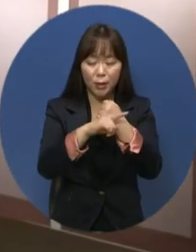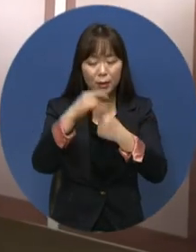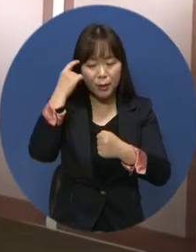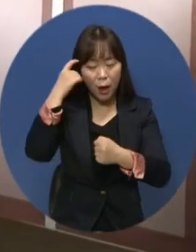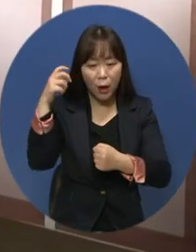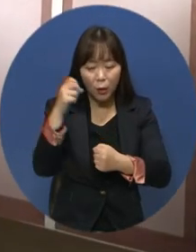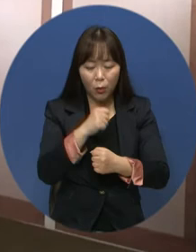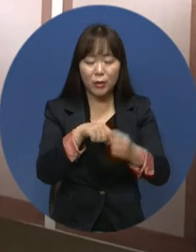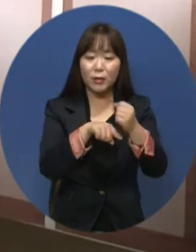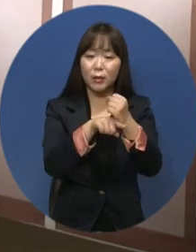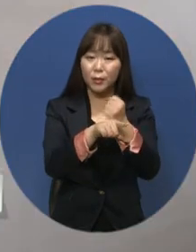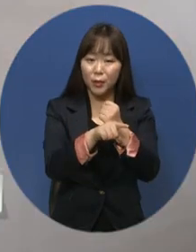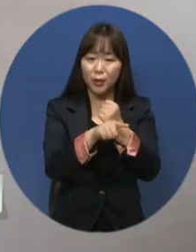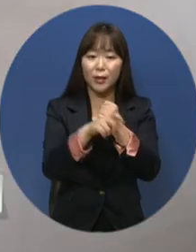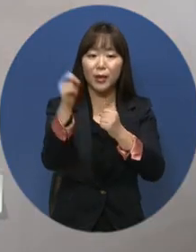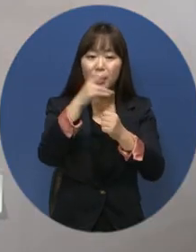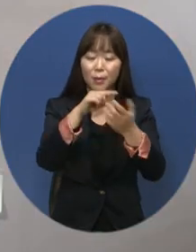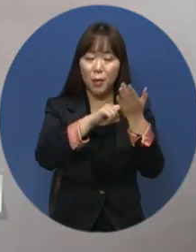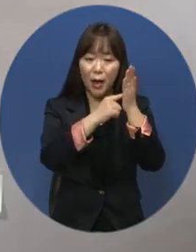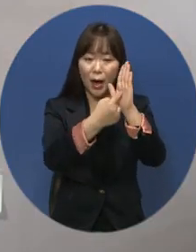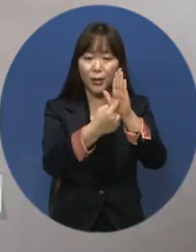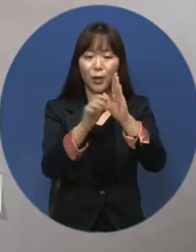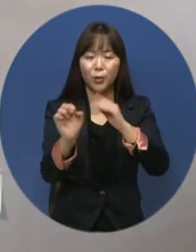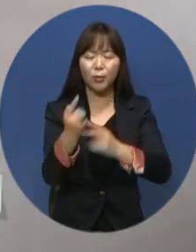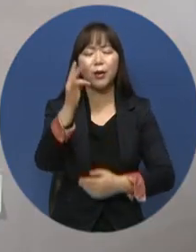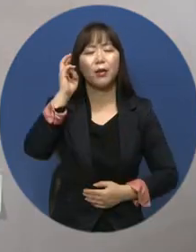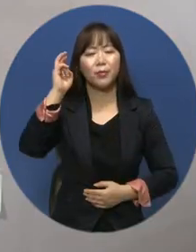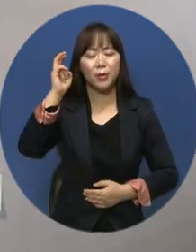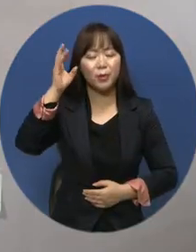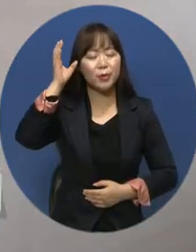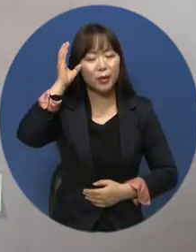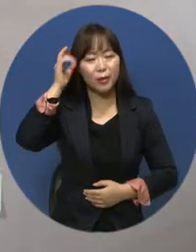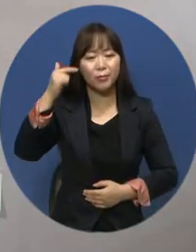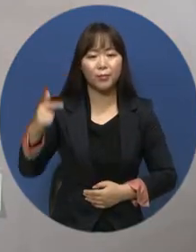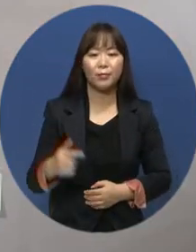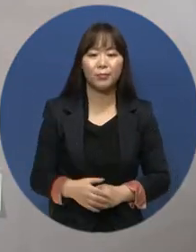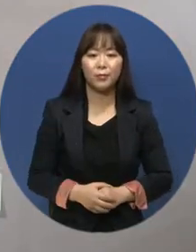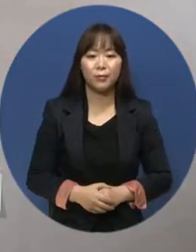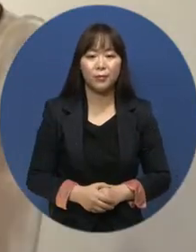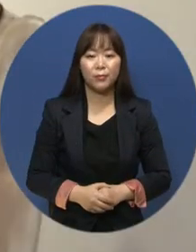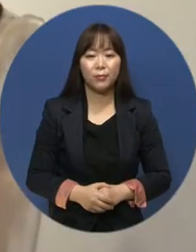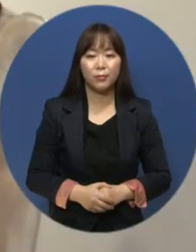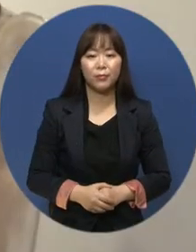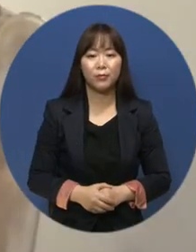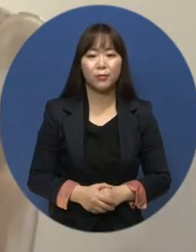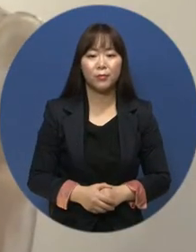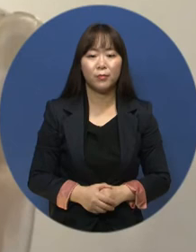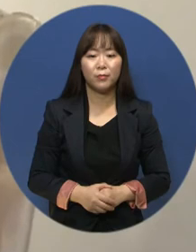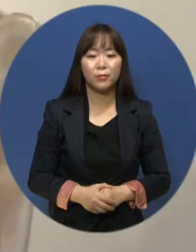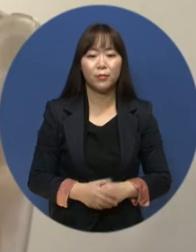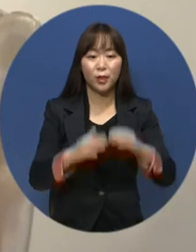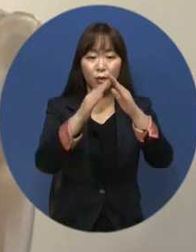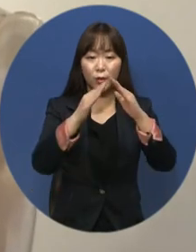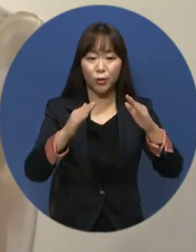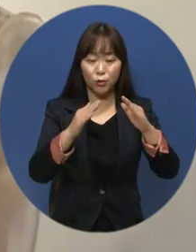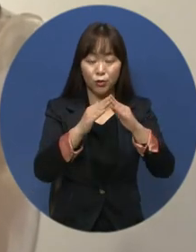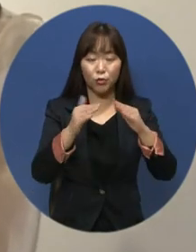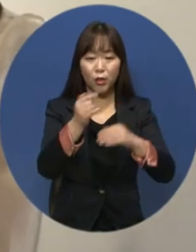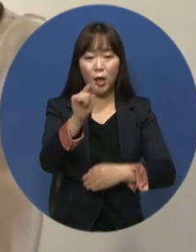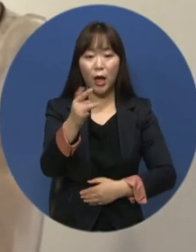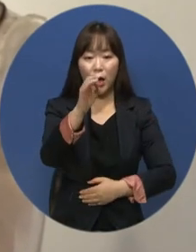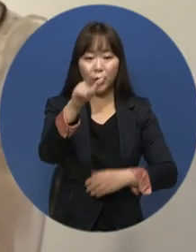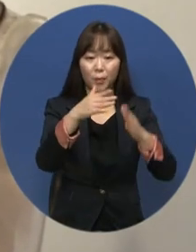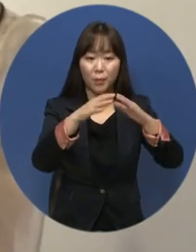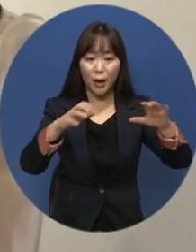찾고 그 의미를 재조명하는 계기가 될 것으로 기대한다 고 말했습니다 전주한옥마을 역사관 에서